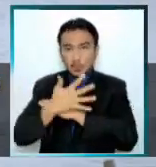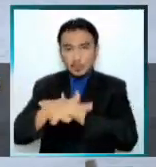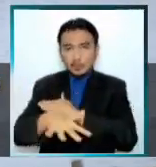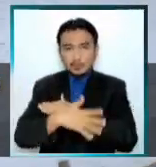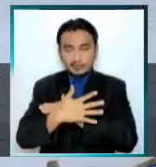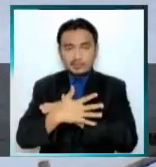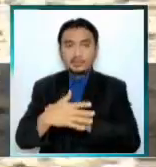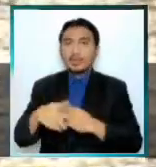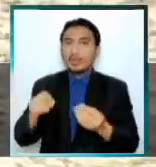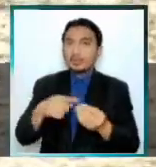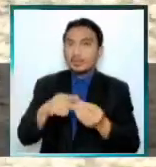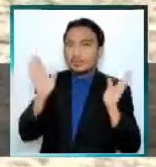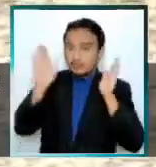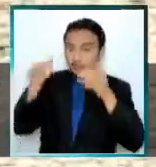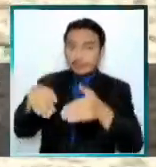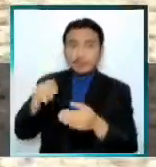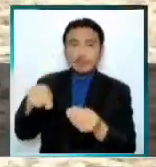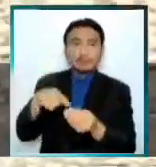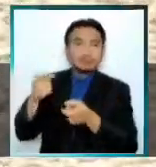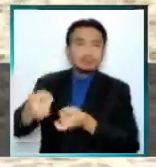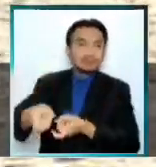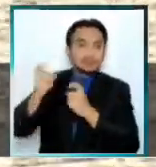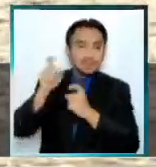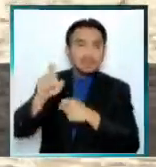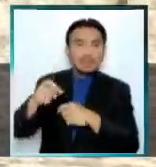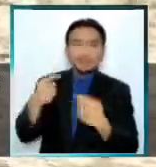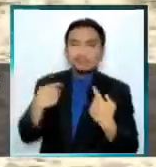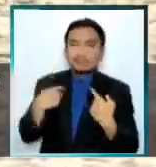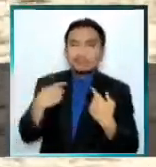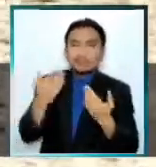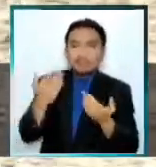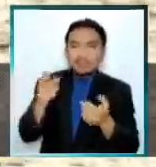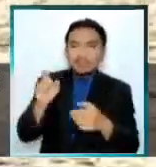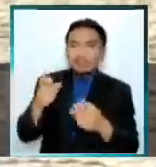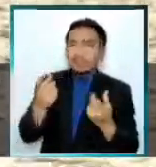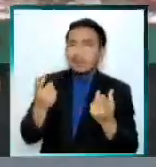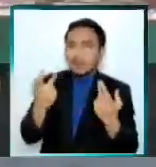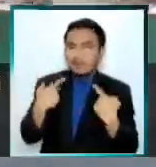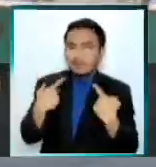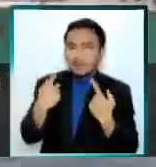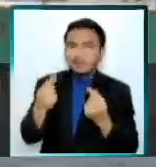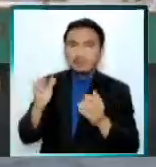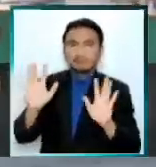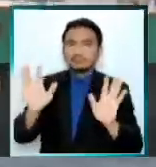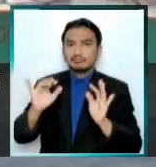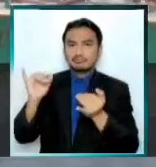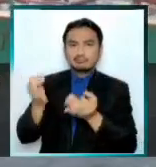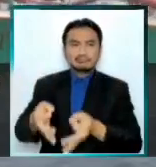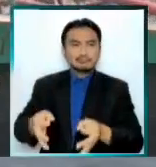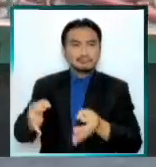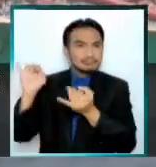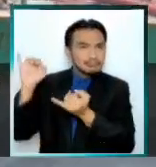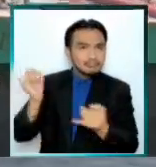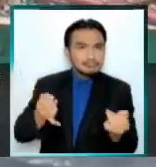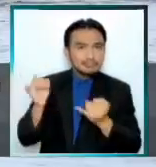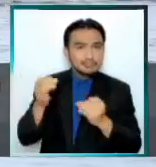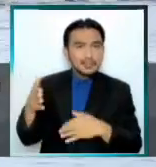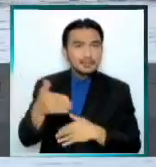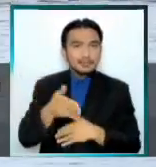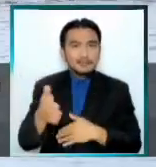ng pangingisda at siguruhin hindi nakakailanganin pang mag-angkat ng isda. Sa tulong daw ng departamentong